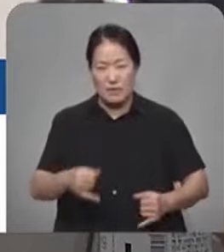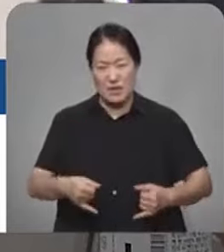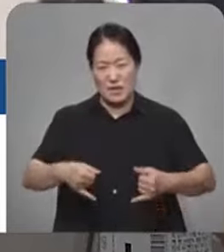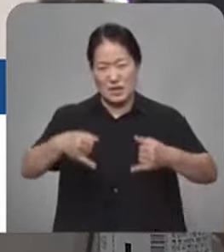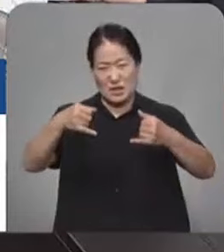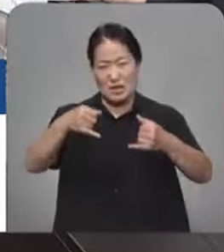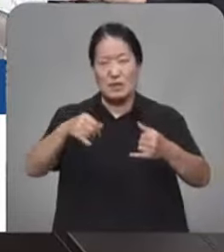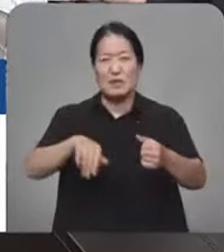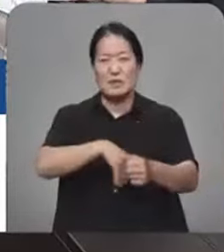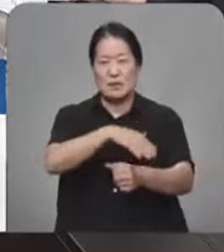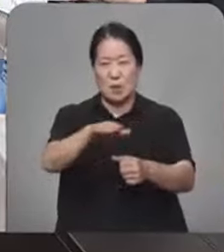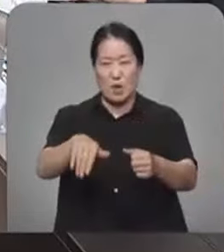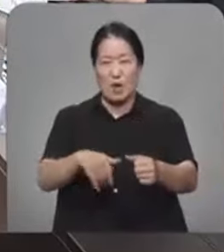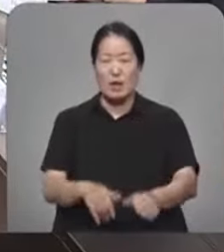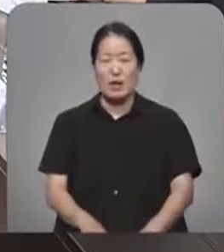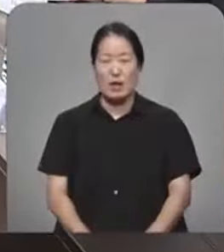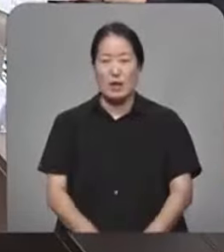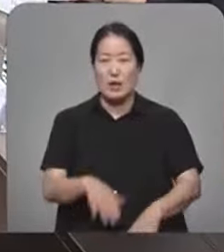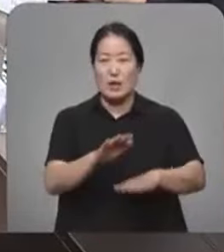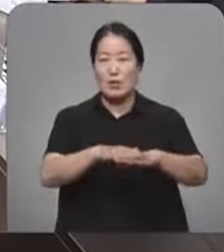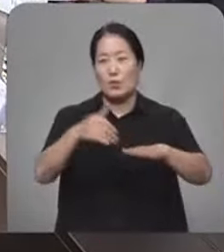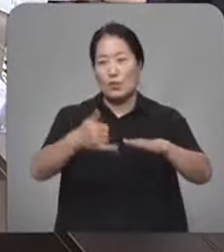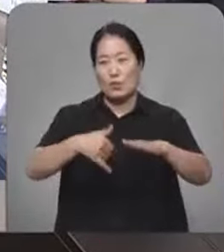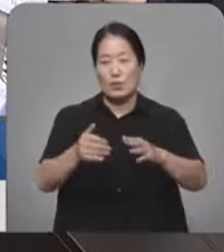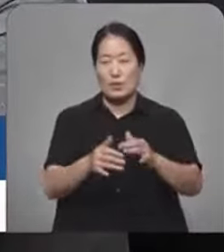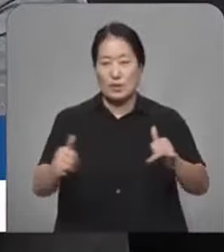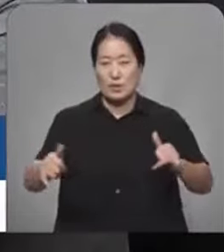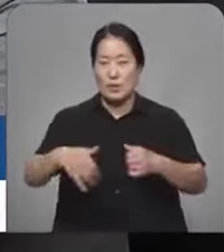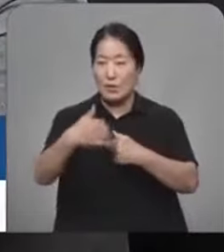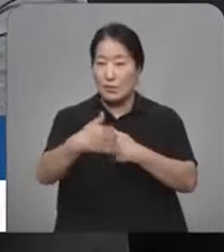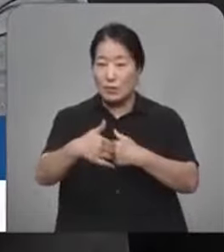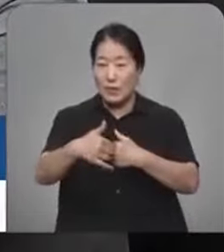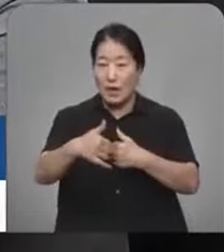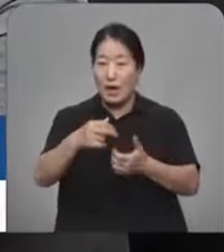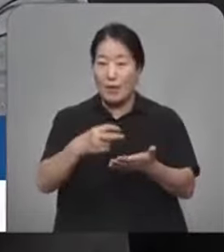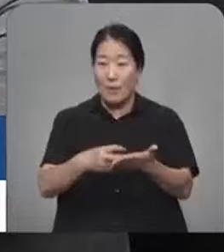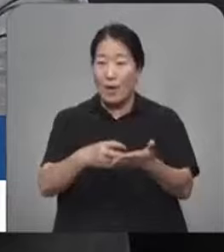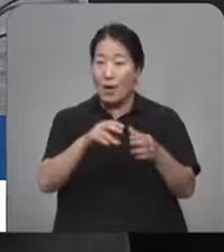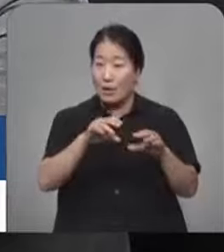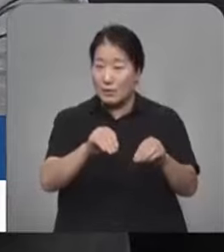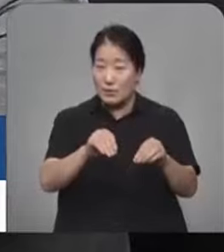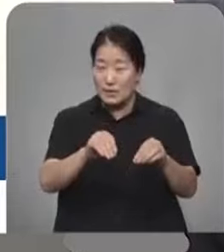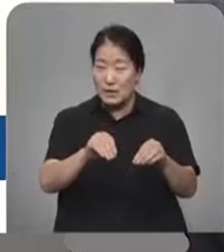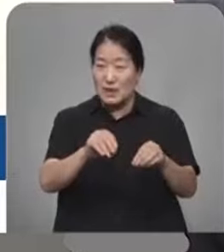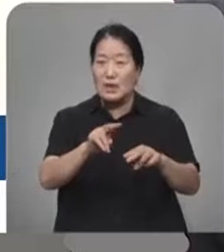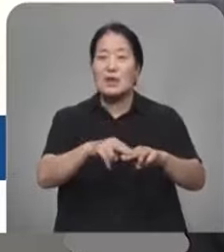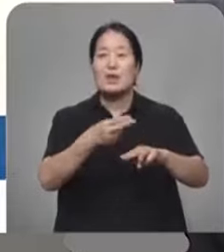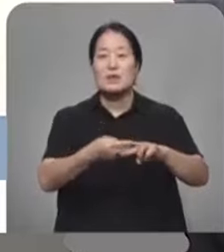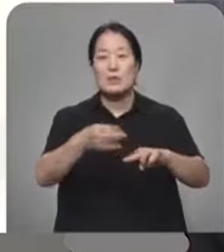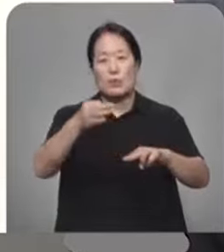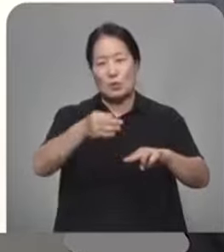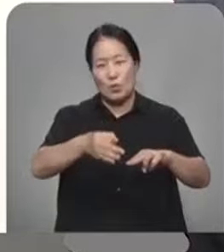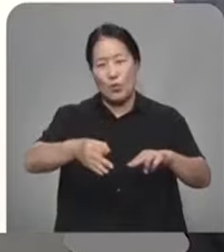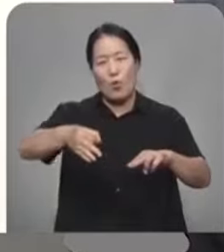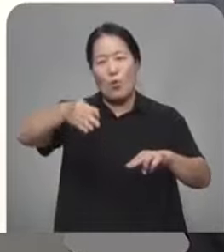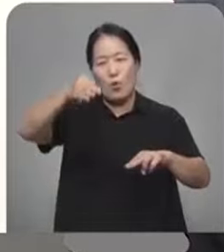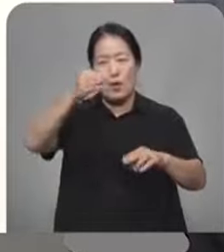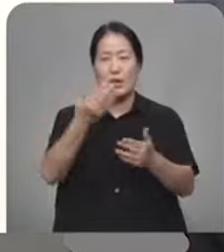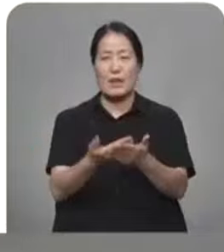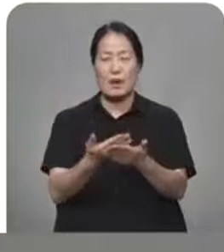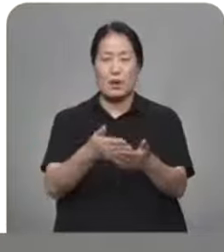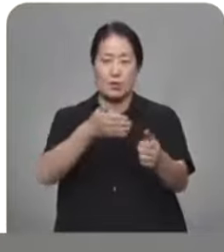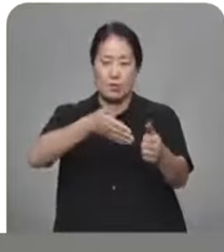지금 현실이. 농민들은 청탁금지법, 이른바 김영란법의 선물 상한액 규제라도 풀어달라고